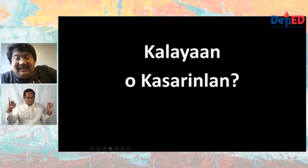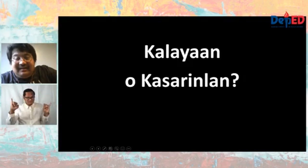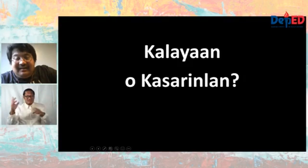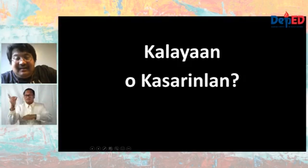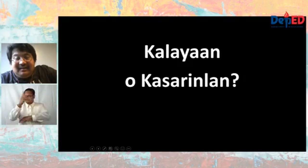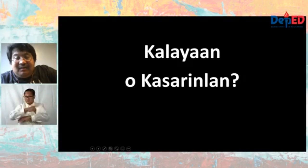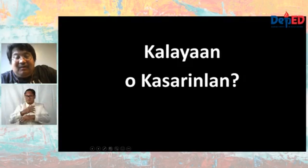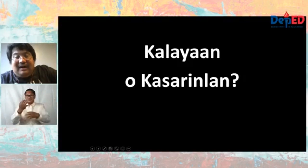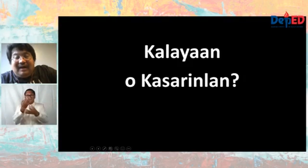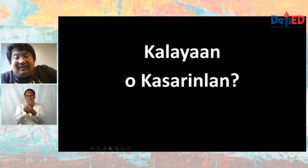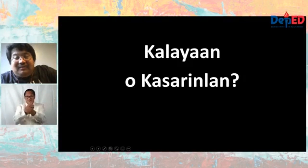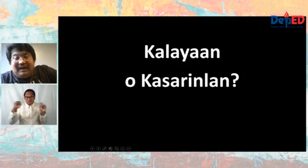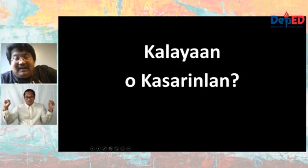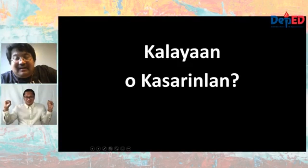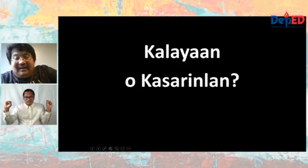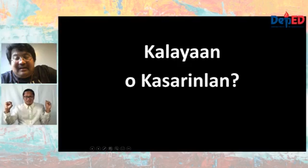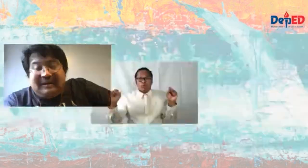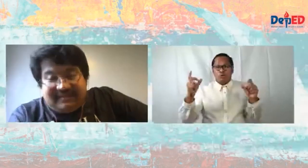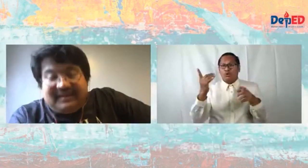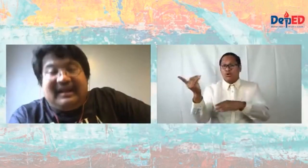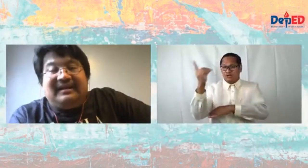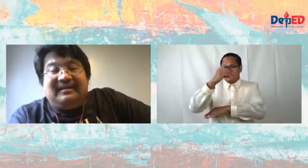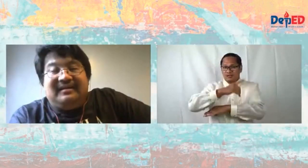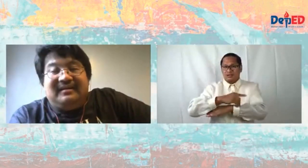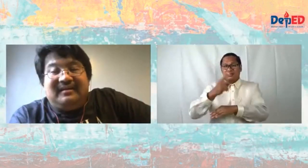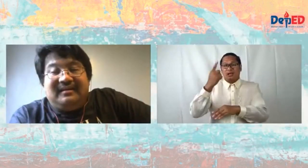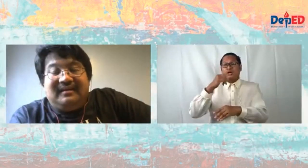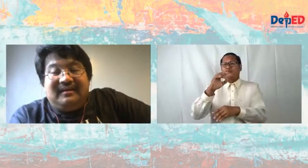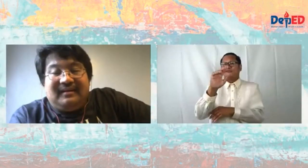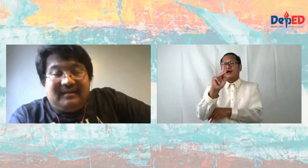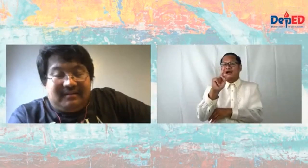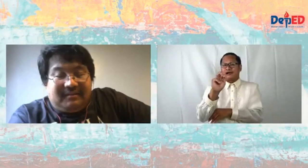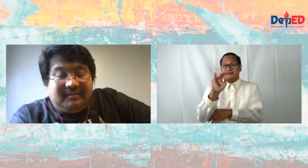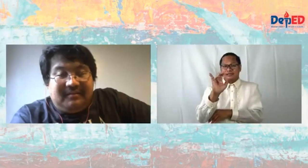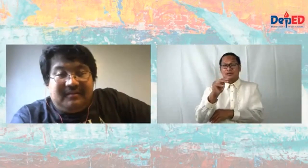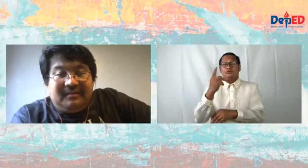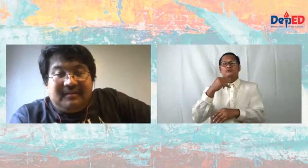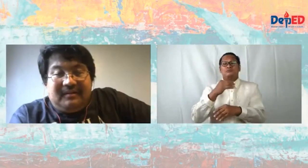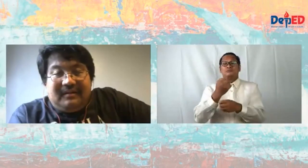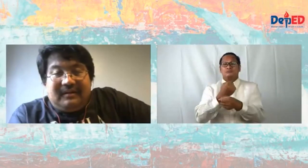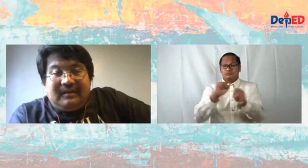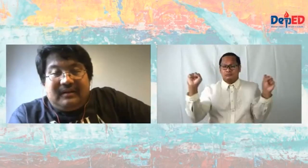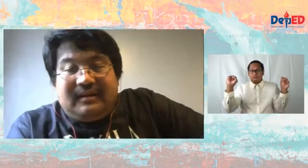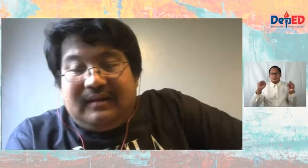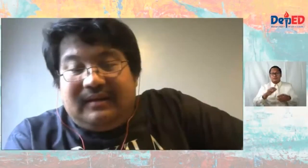kalayaan? O araw ng kasarinlan? No?